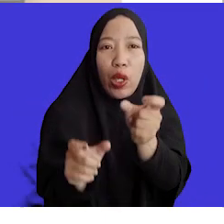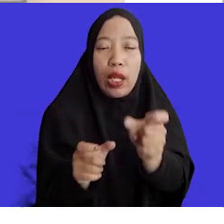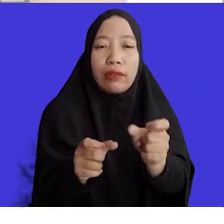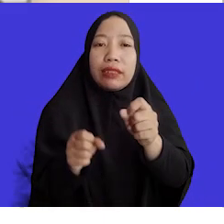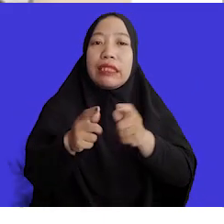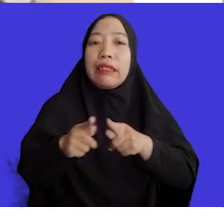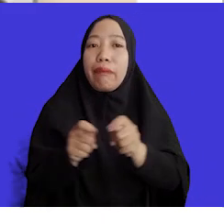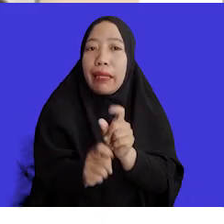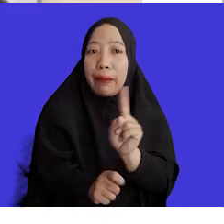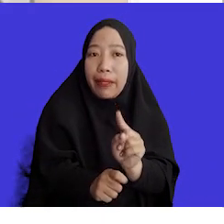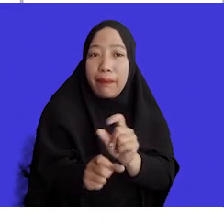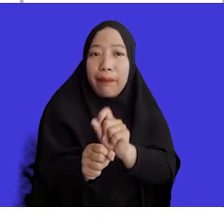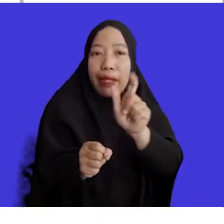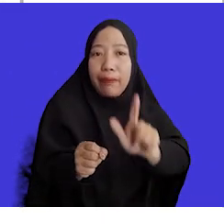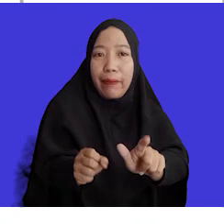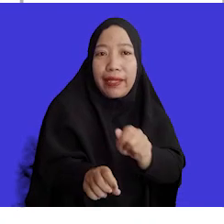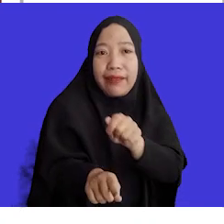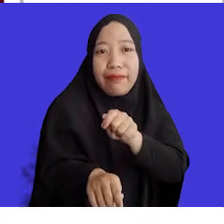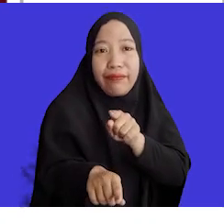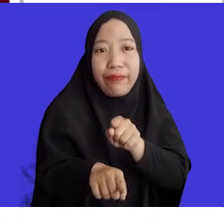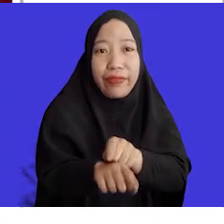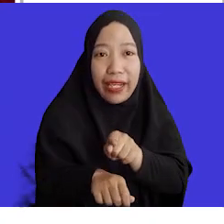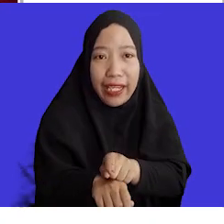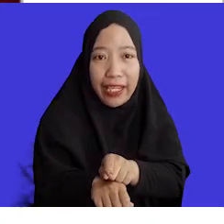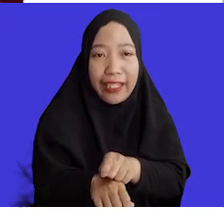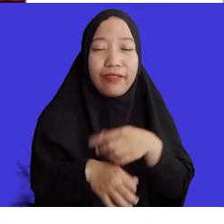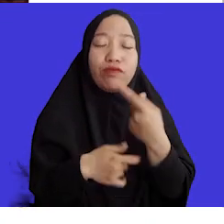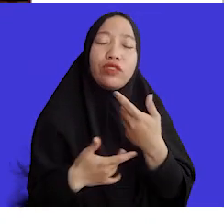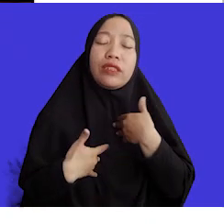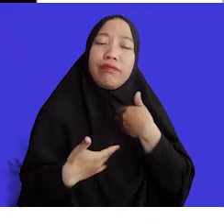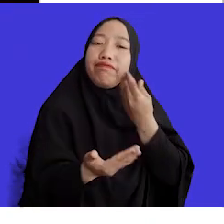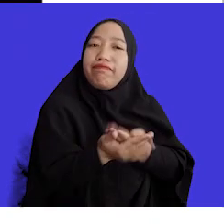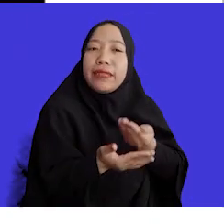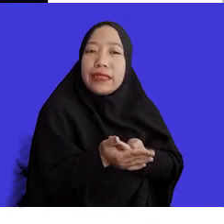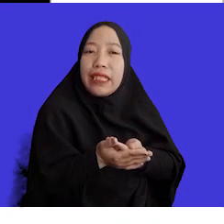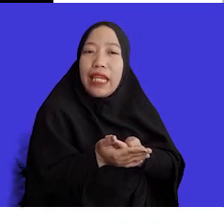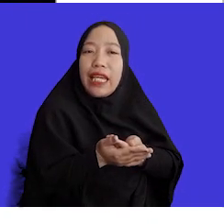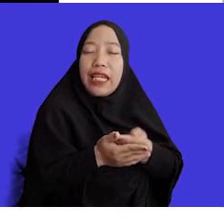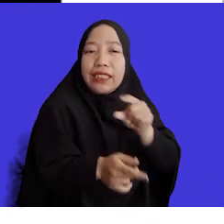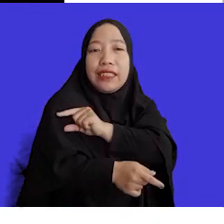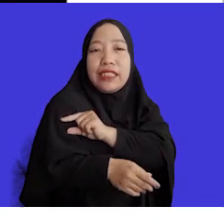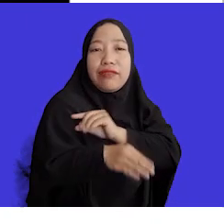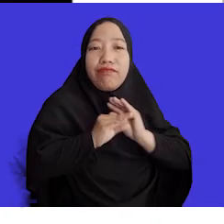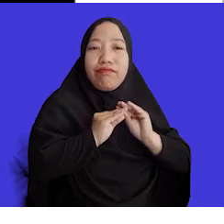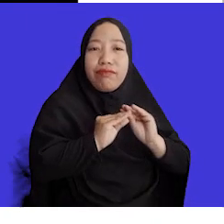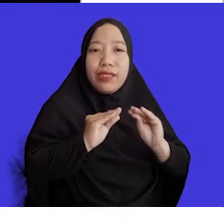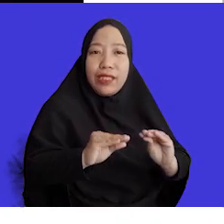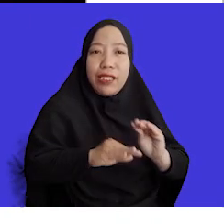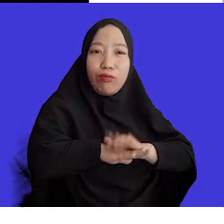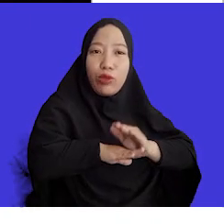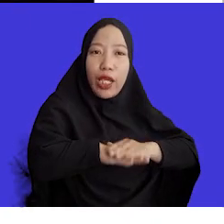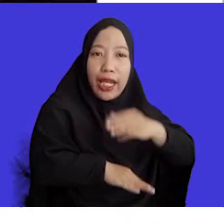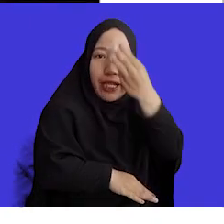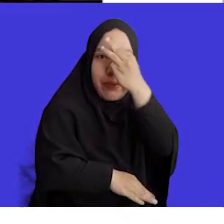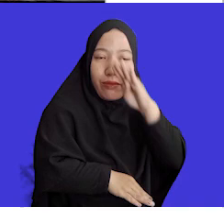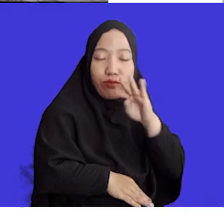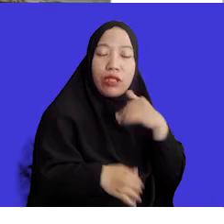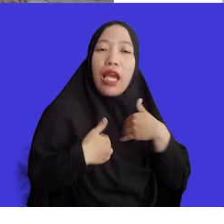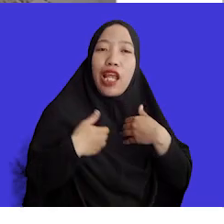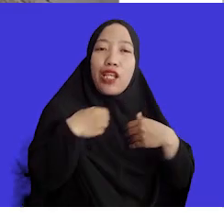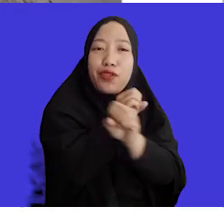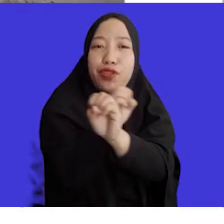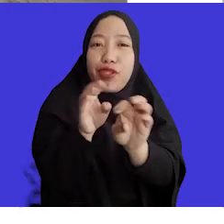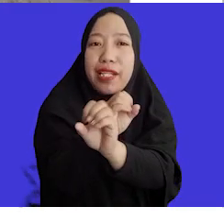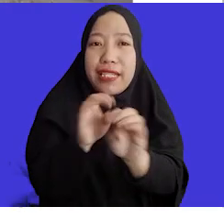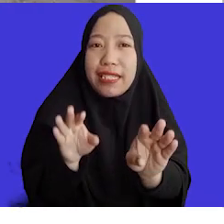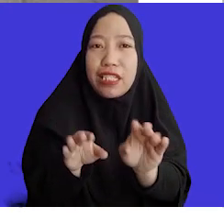kepentingan di Balikpapan dan Tarakan. Selain itu, atas permintaan dari Dinas Pendidikan dan Kebudayaan Provinsi Kaltim,